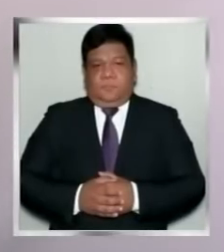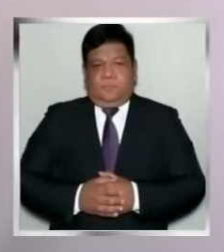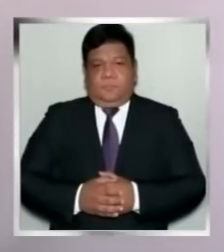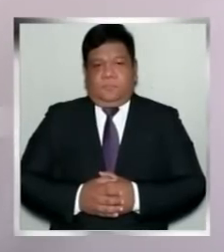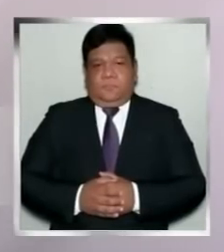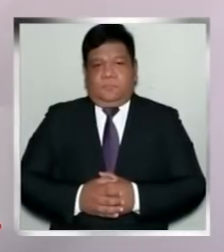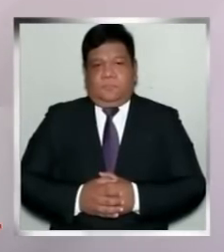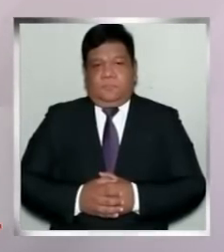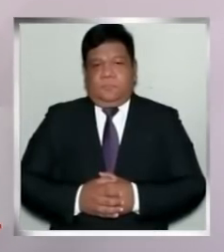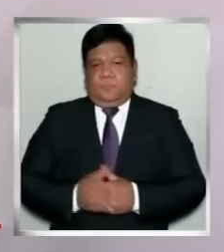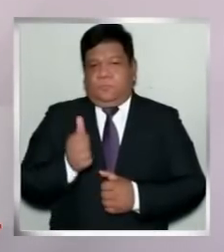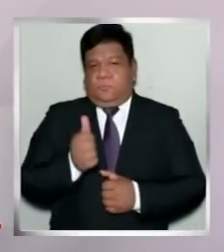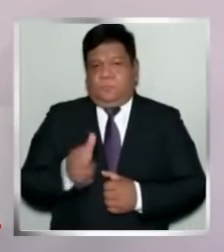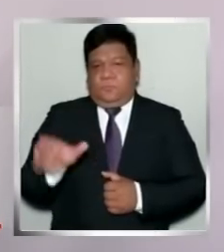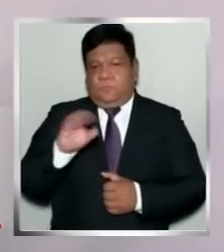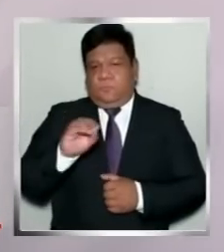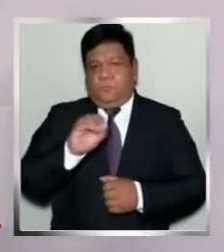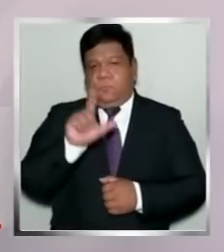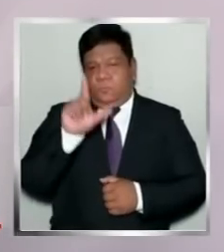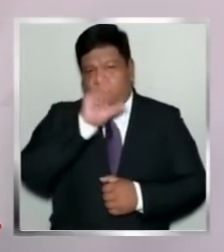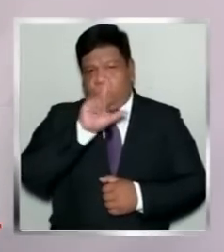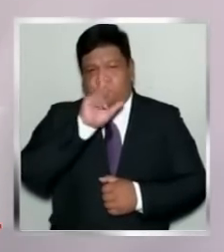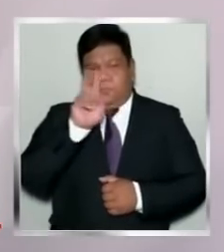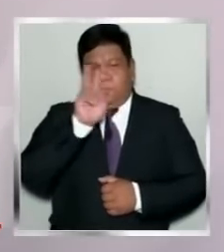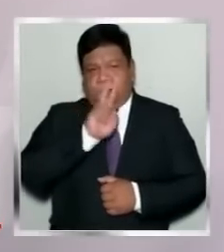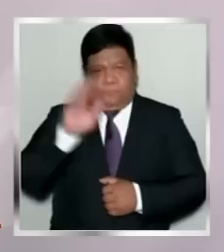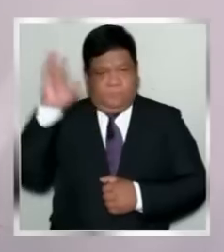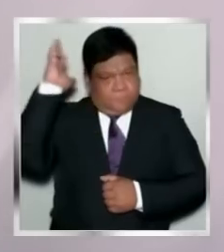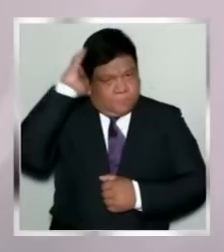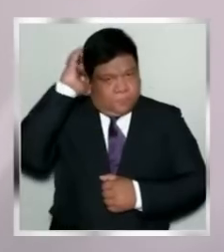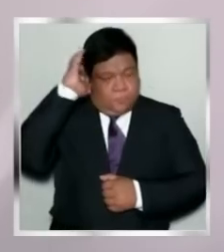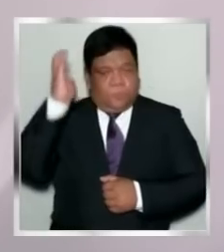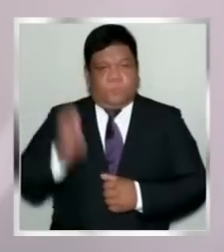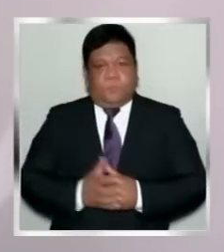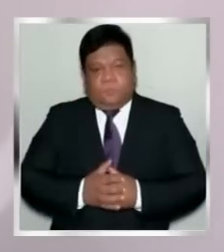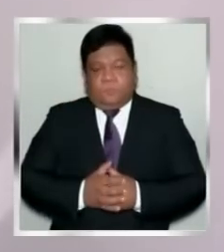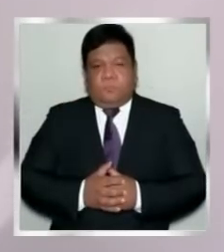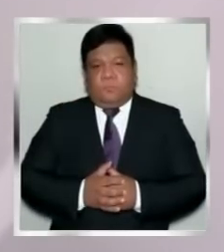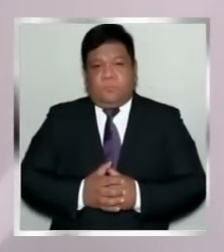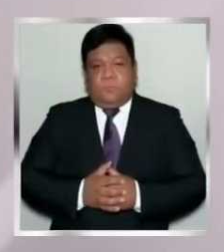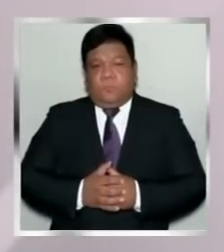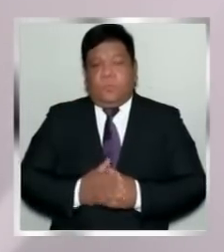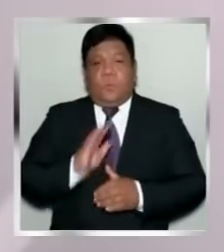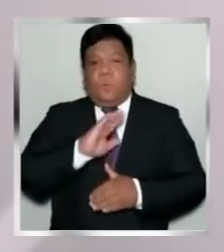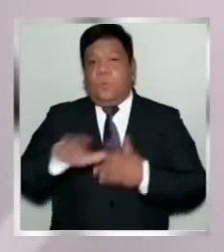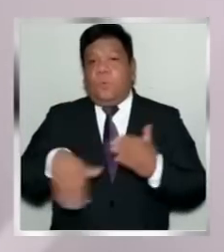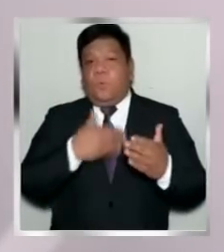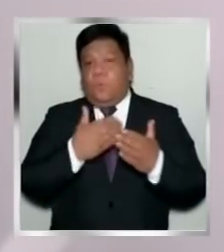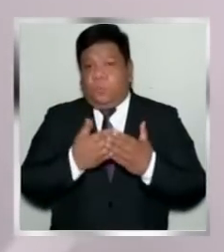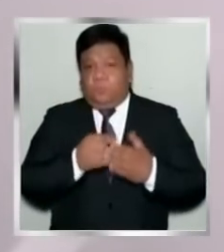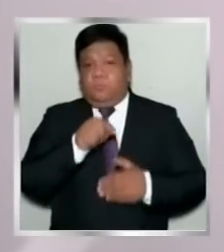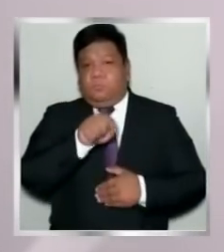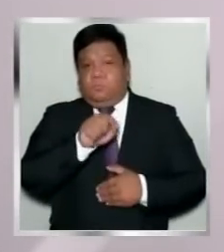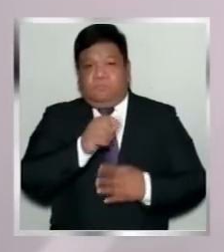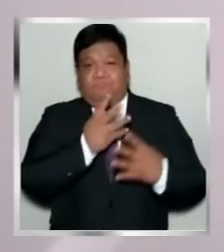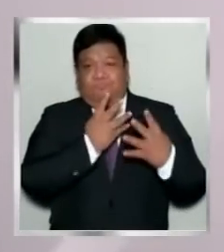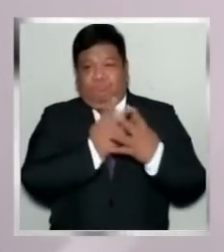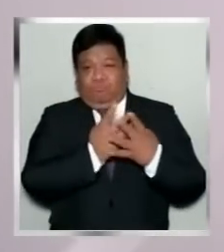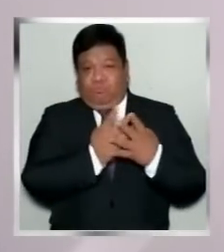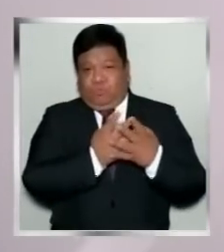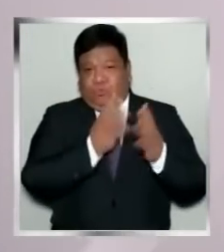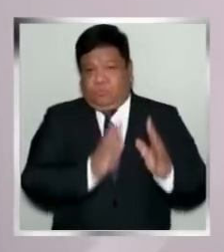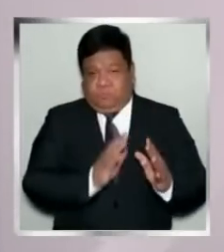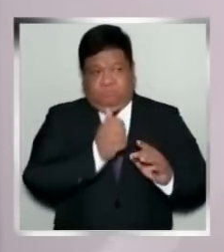Sabay-sabay sinibak sa pwesto ang lahat ng 700 prison guards sa maximum security compound ng